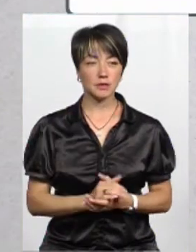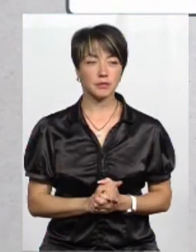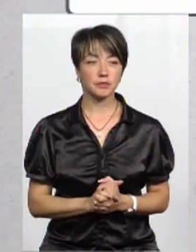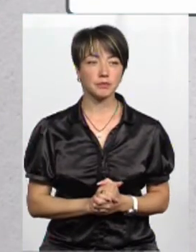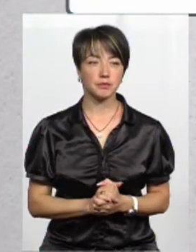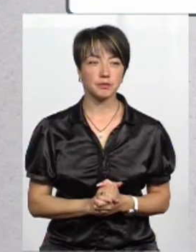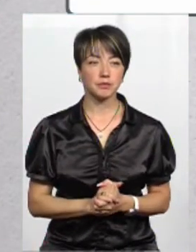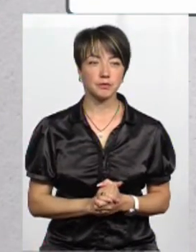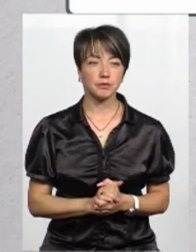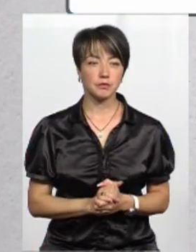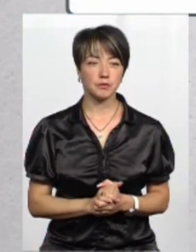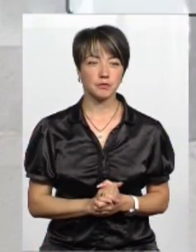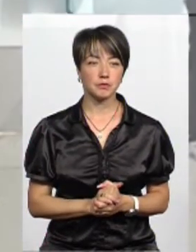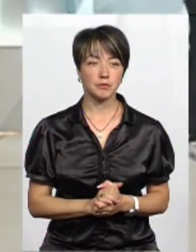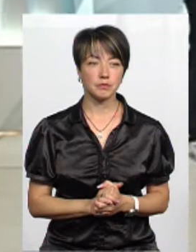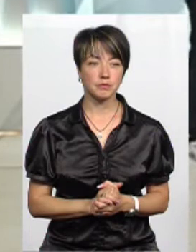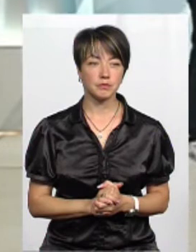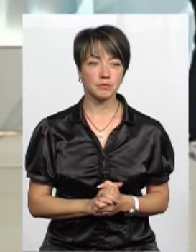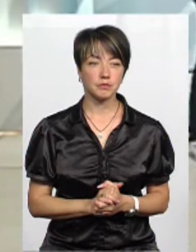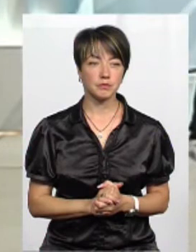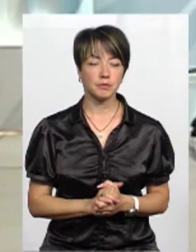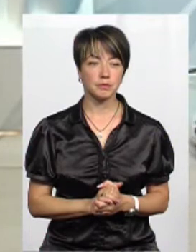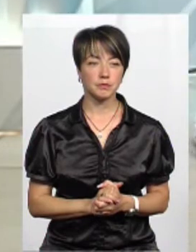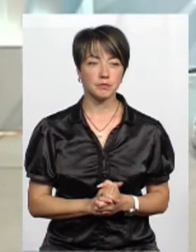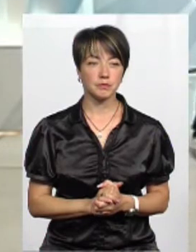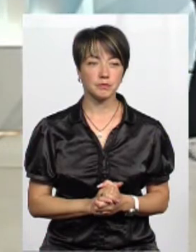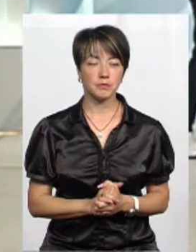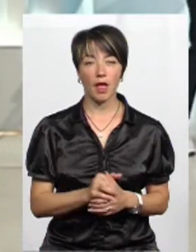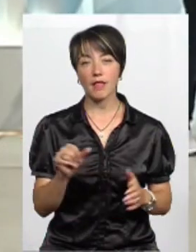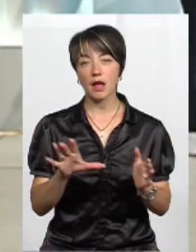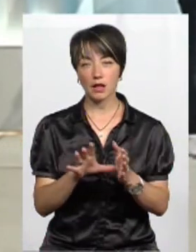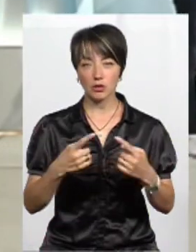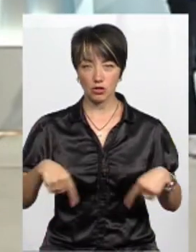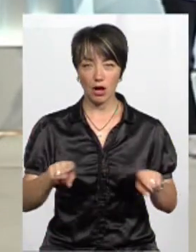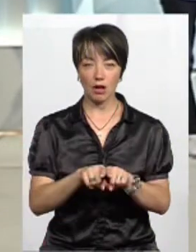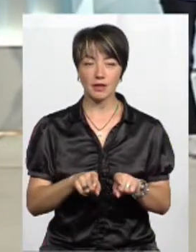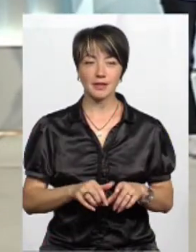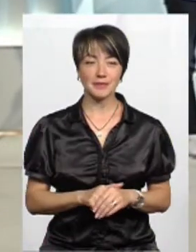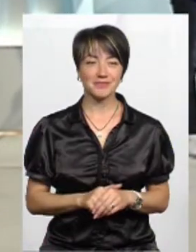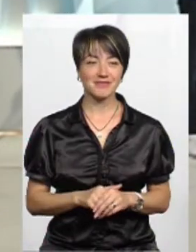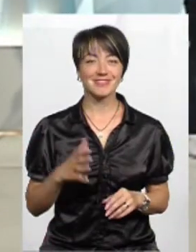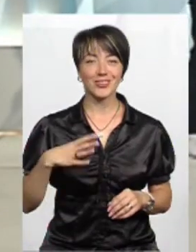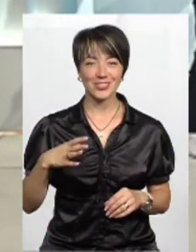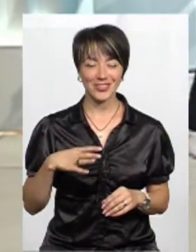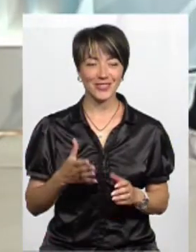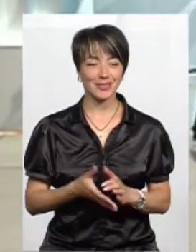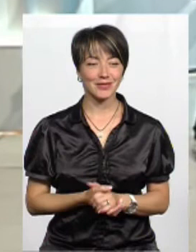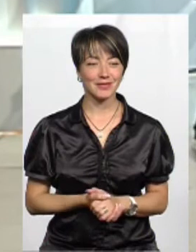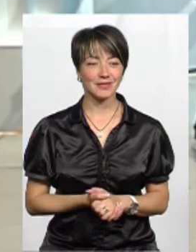вам найближча і зачитаю питання. Давайте, хай буде енергетична галузь. Очікувано.